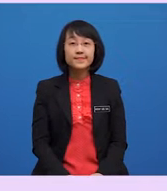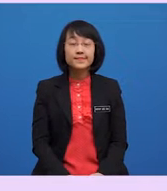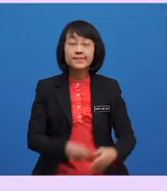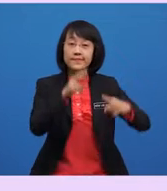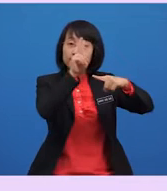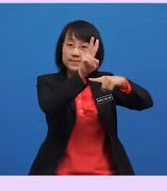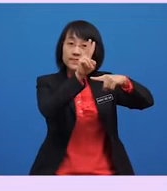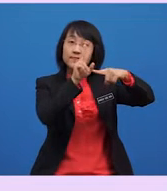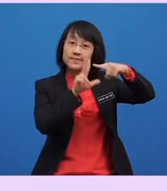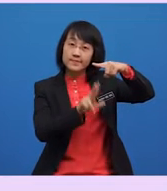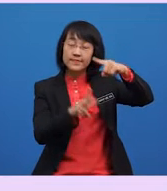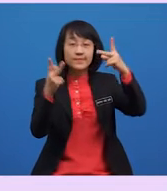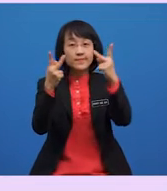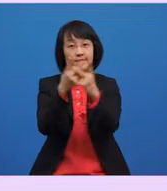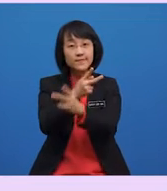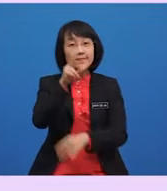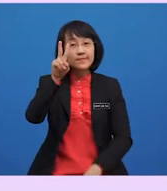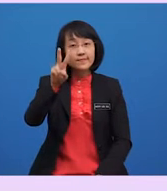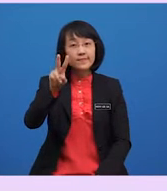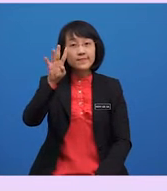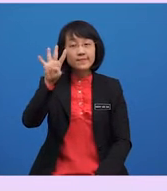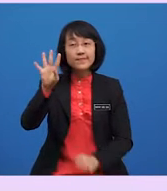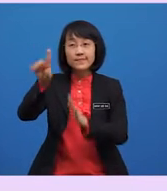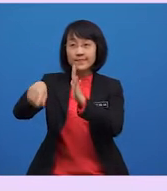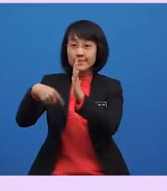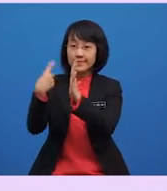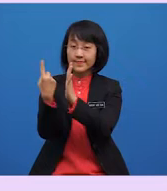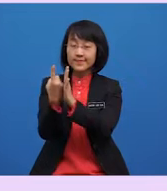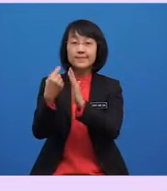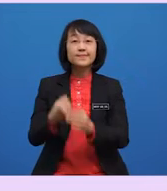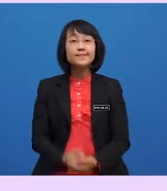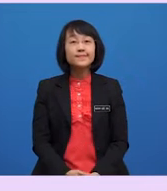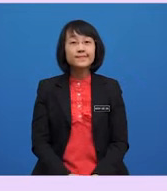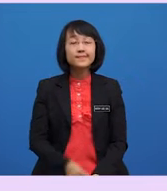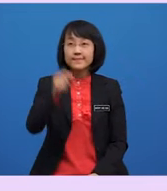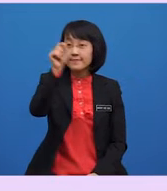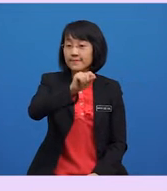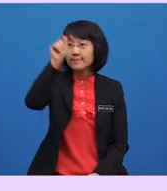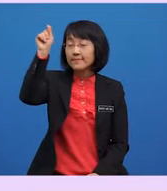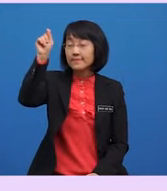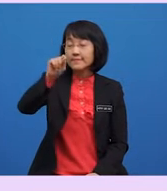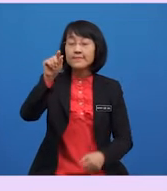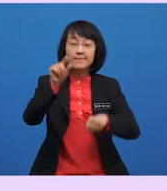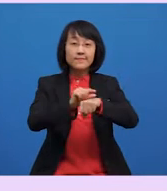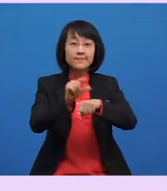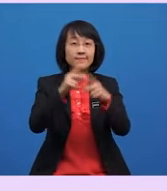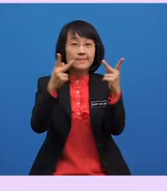2/3 darab 24 jam. Permudahkan menggunakan sifir